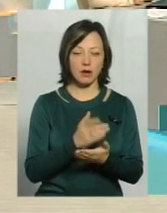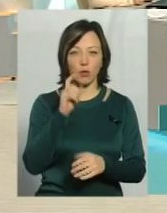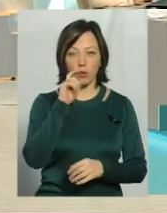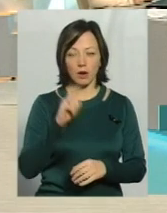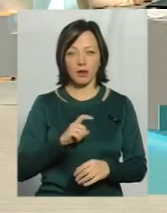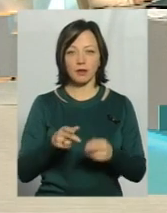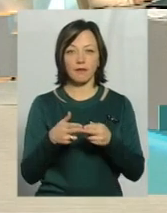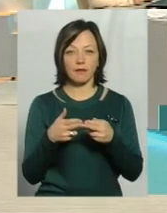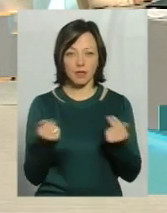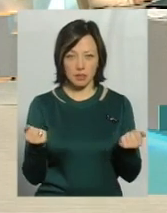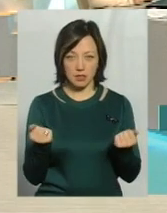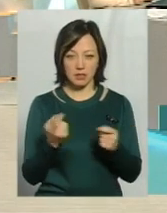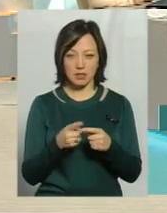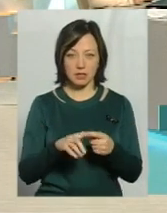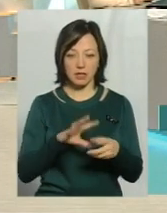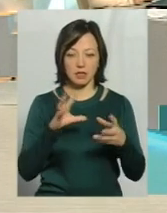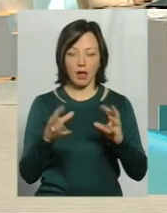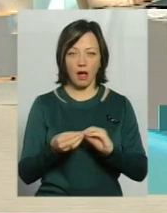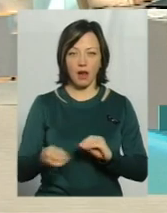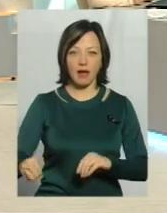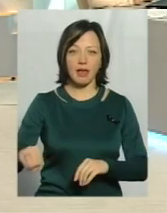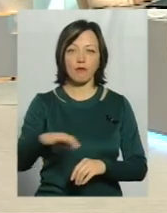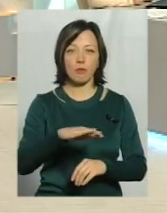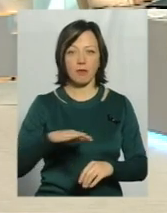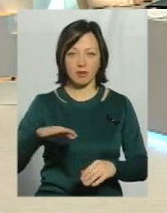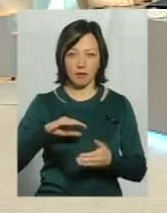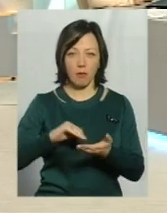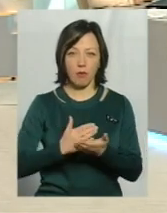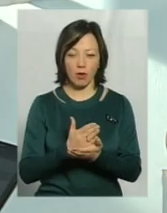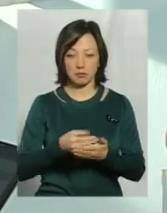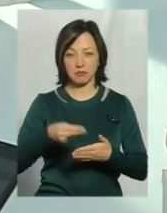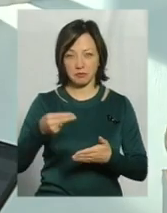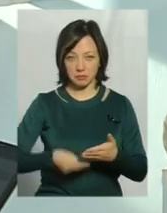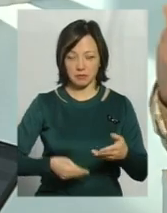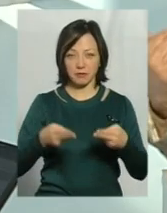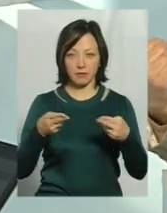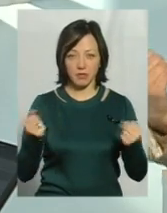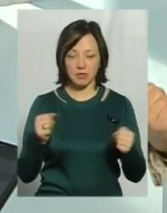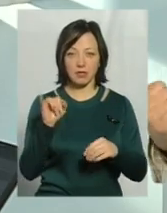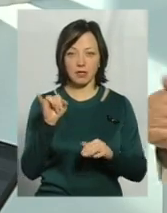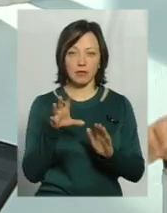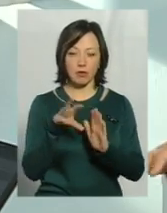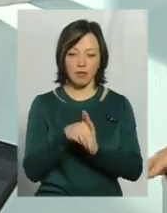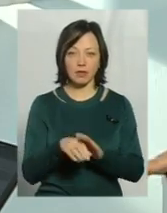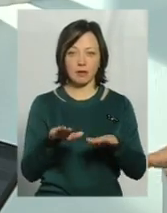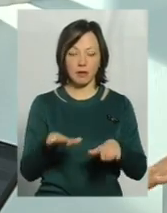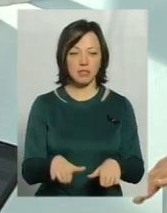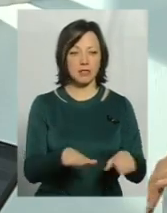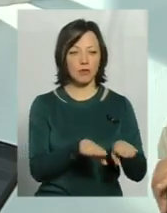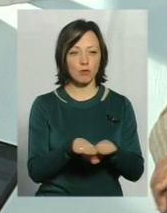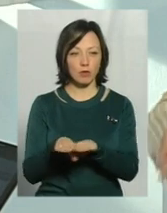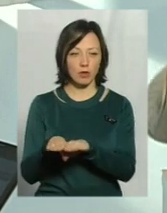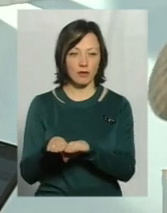визнала, це загальноєвропейська політика, визнала, своїм підписом підписала і впроваджує на місцевому рівні,